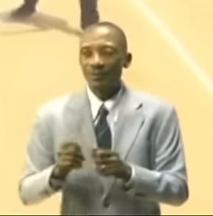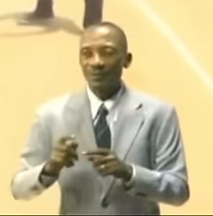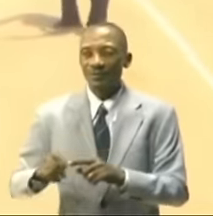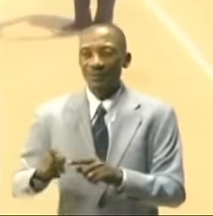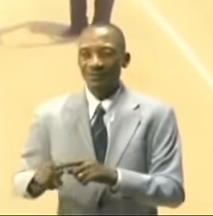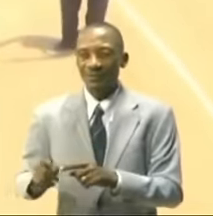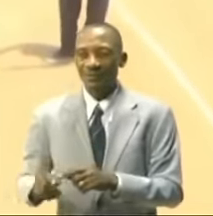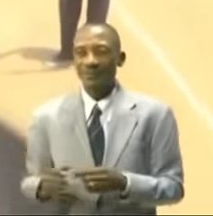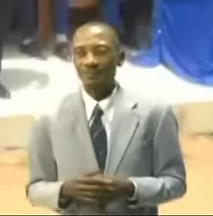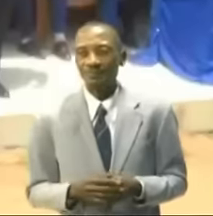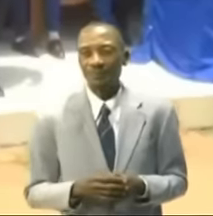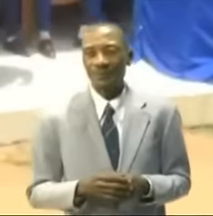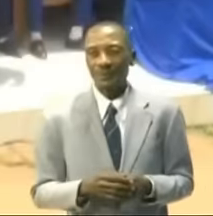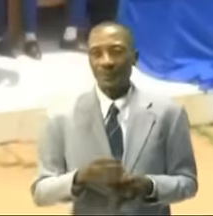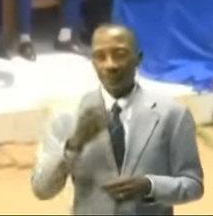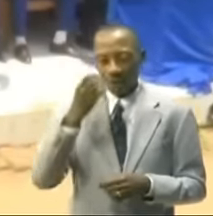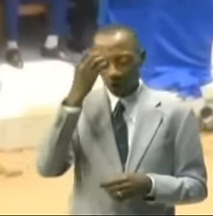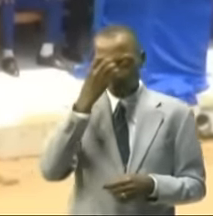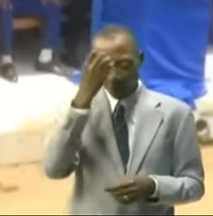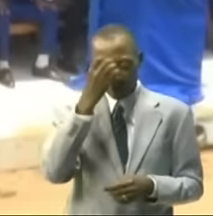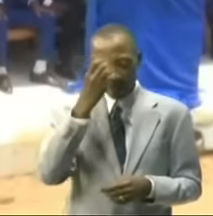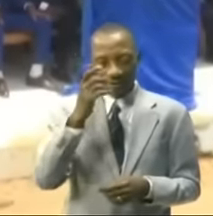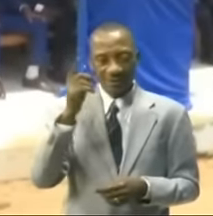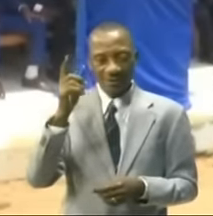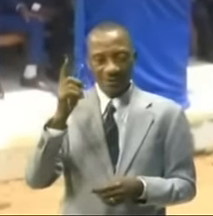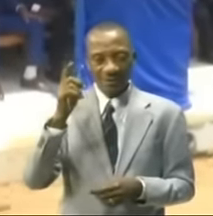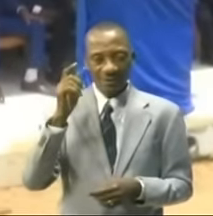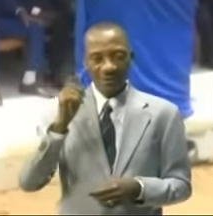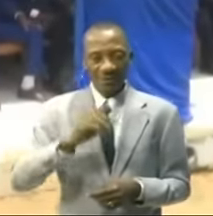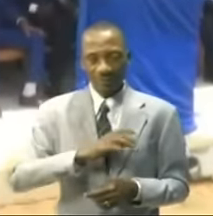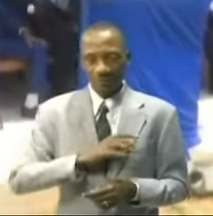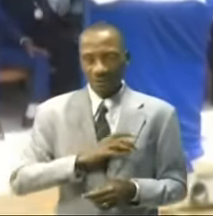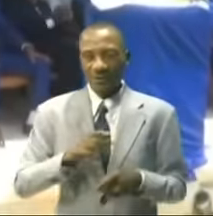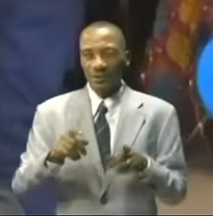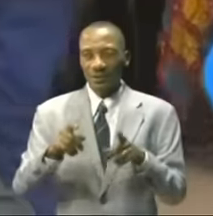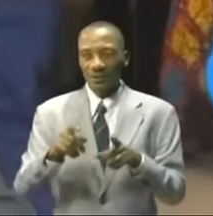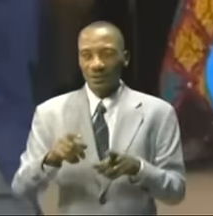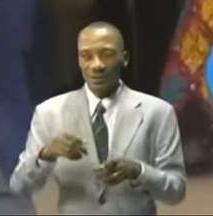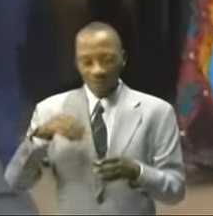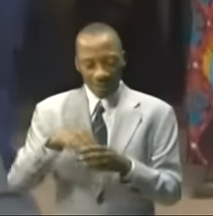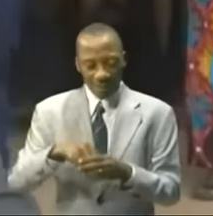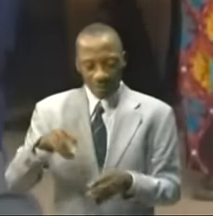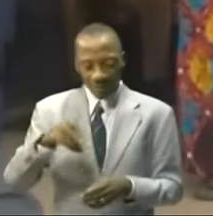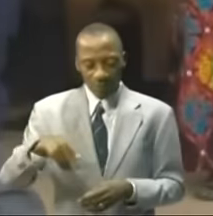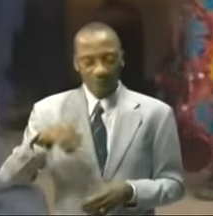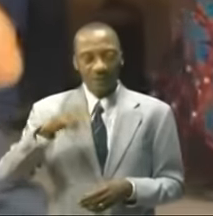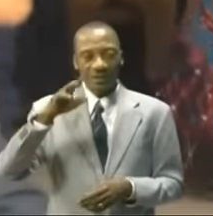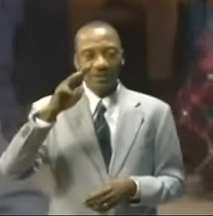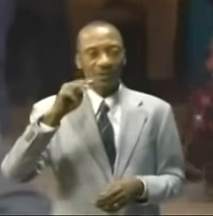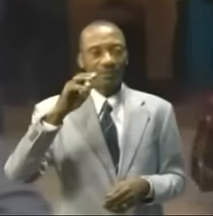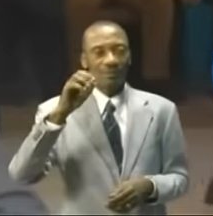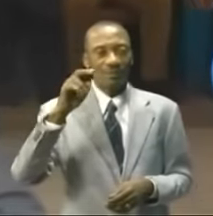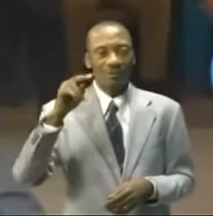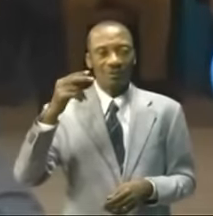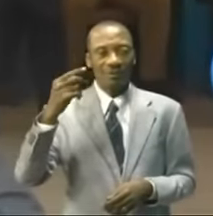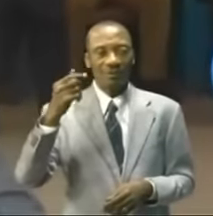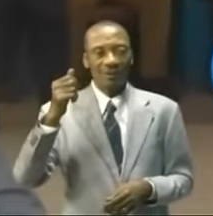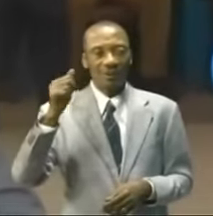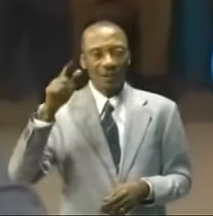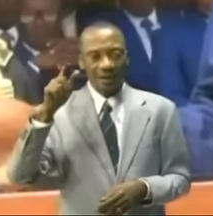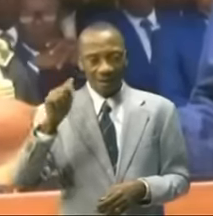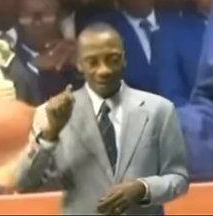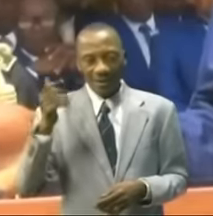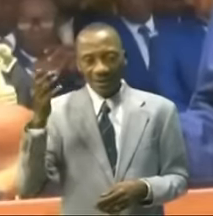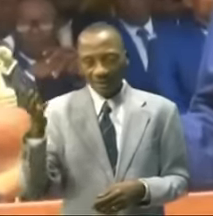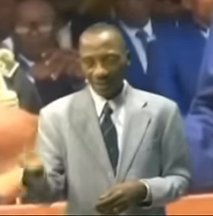général Jean-Yves Mukaya, commissaire provincial de la police de la Mongala. Dans sa prise de parole, le commissaire provincial de la police